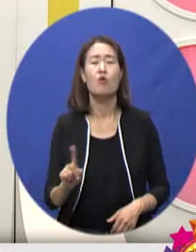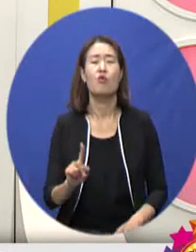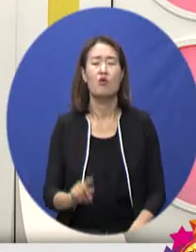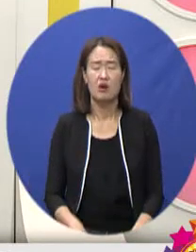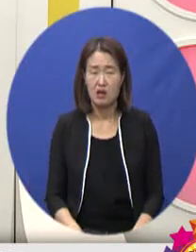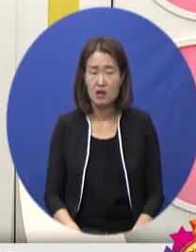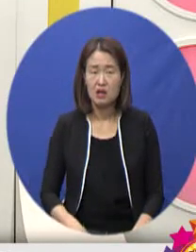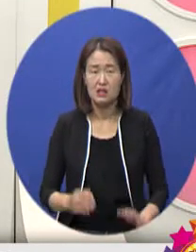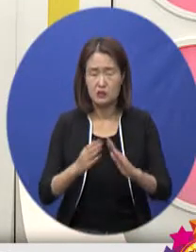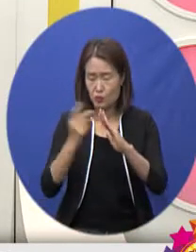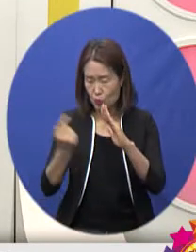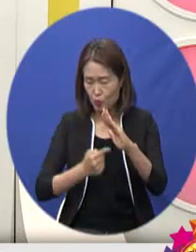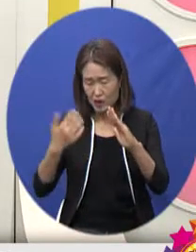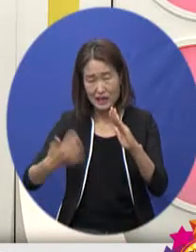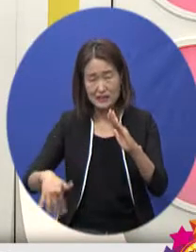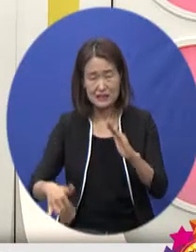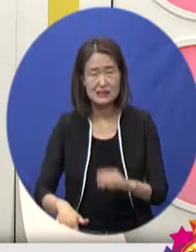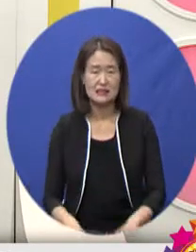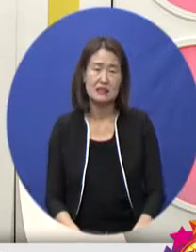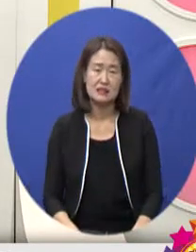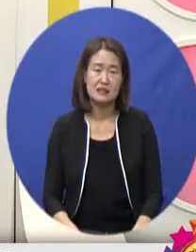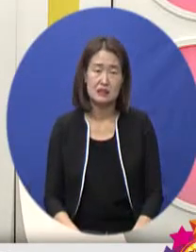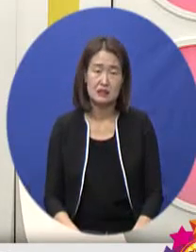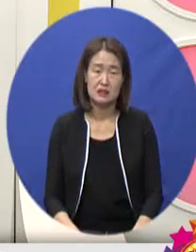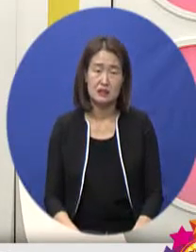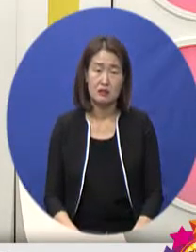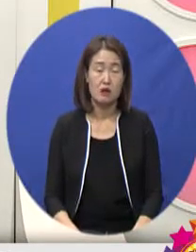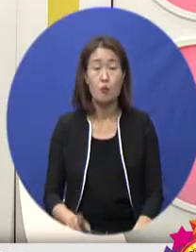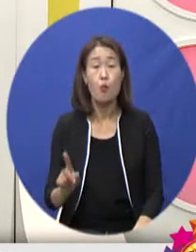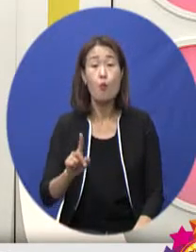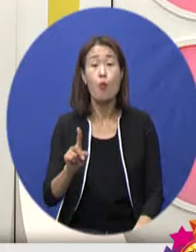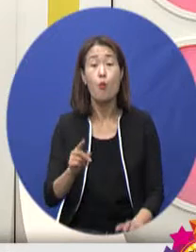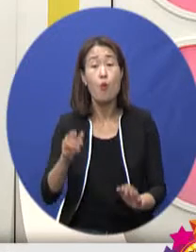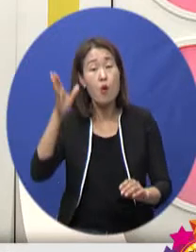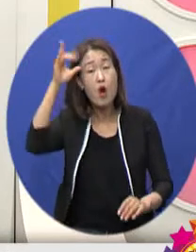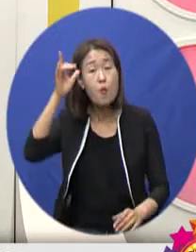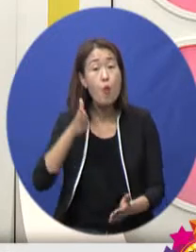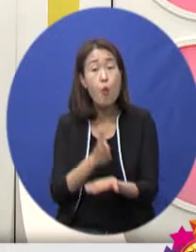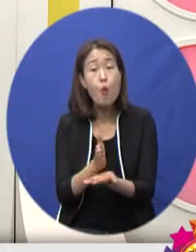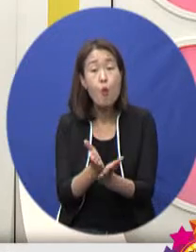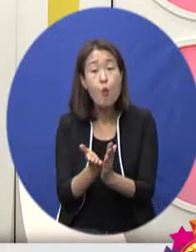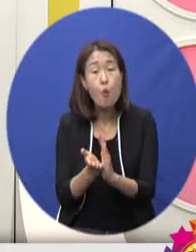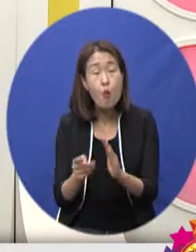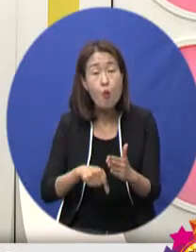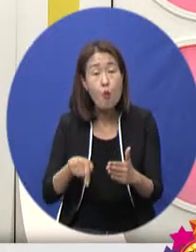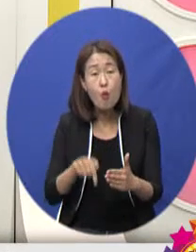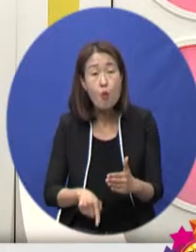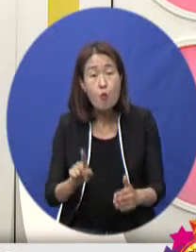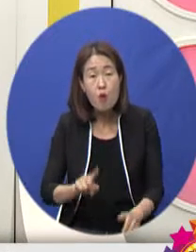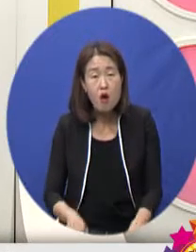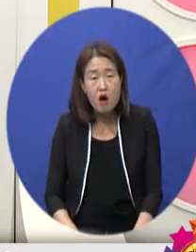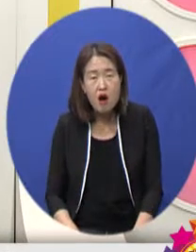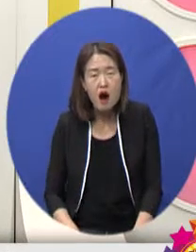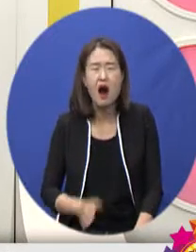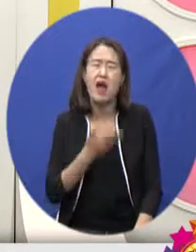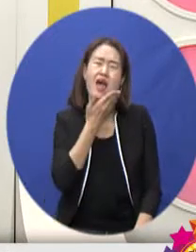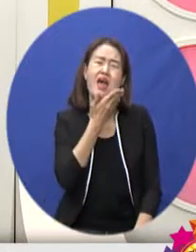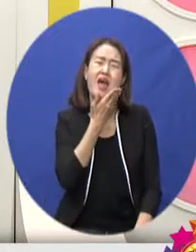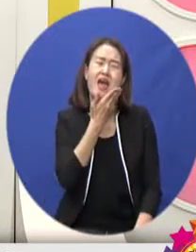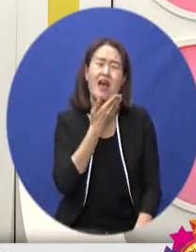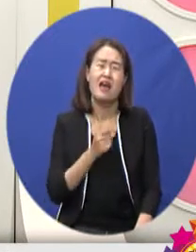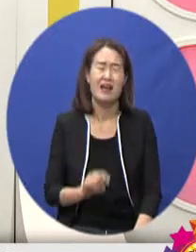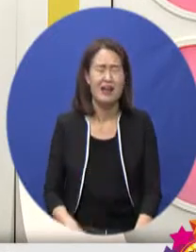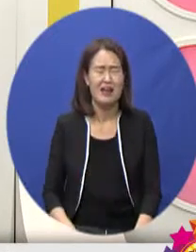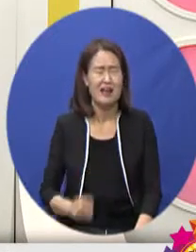네, 안 들어오네요 아직도. 그러니까요. 그 종이 뭐 어떻게 돼요? 포메리언이요. 아, 포메리언